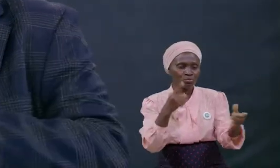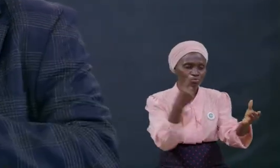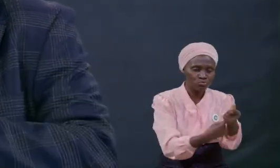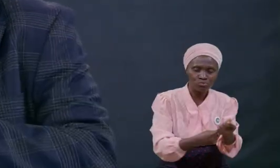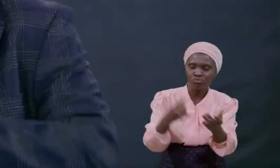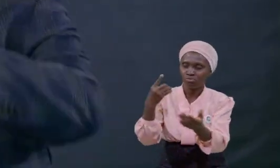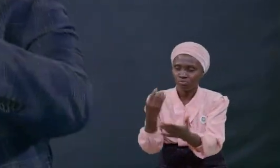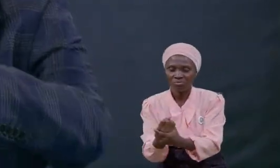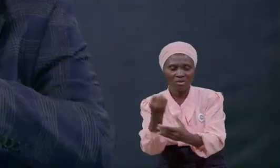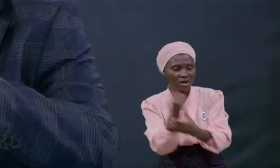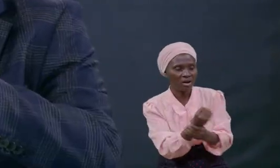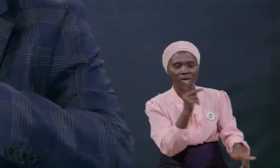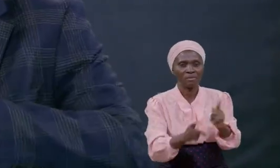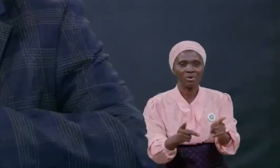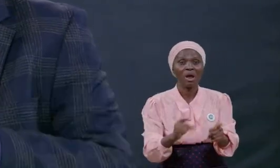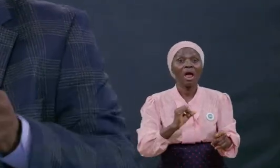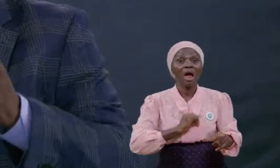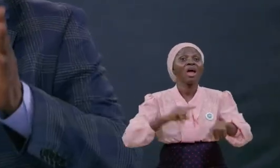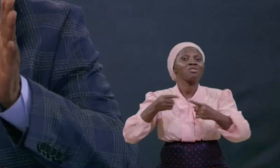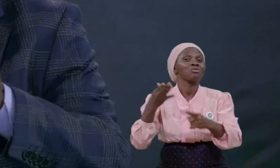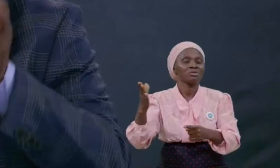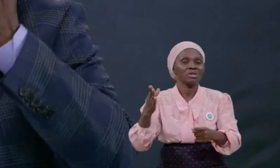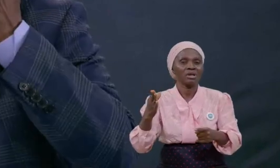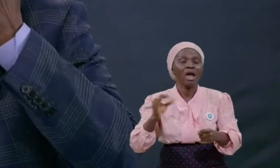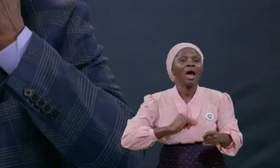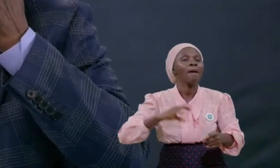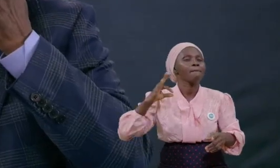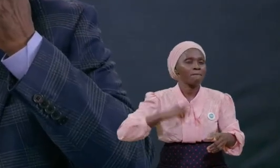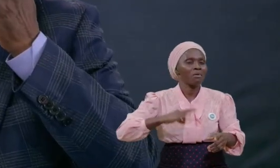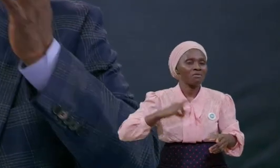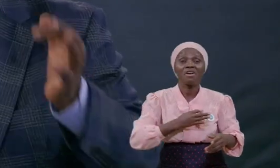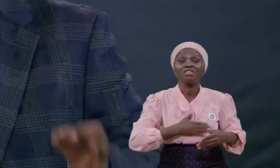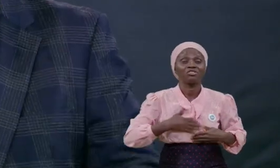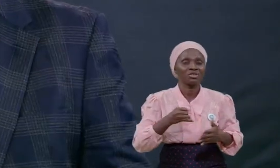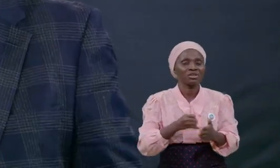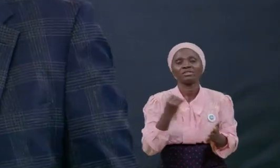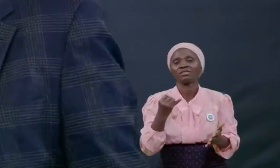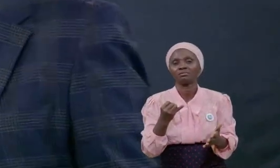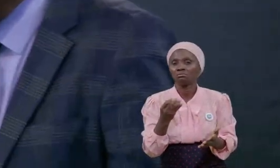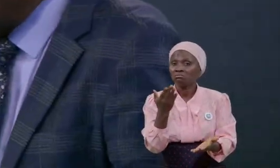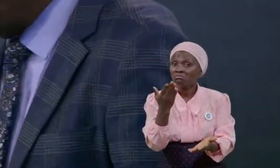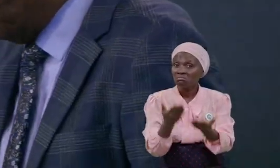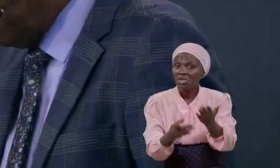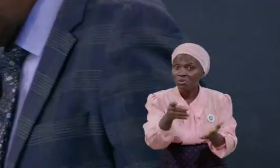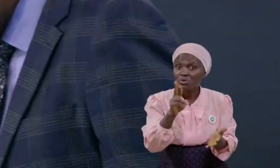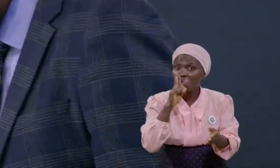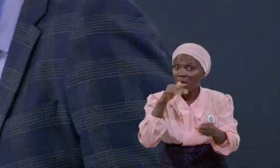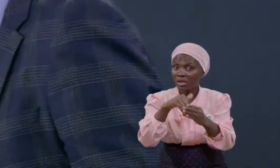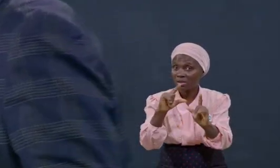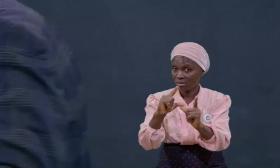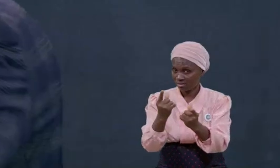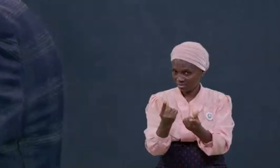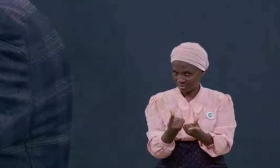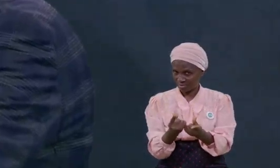Et j'en profitais. Peut-être que tu es dans un groupe, tu es dans un gang et tu as